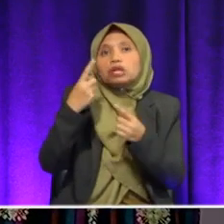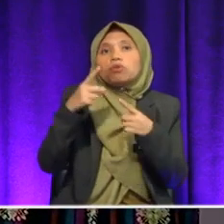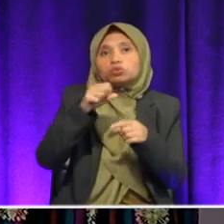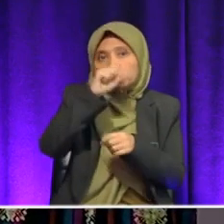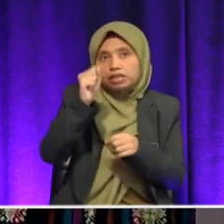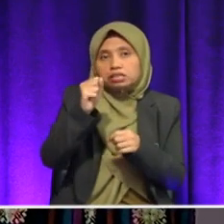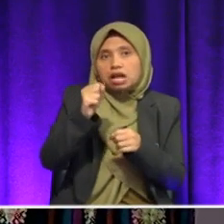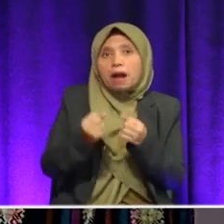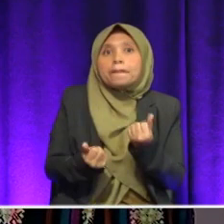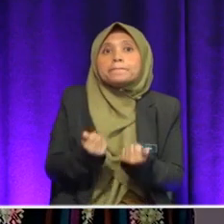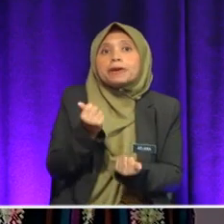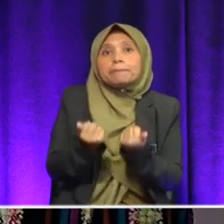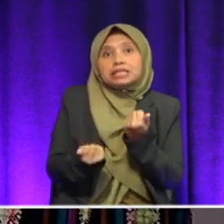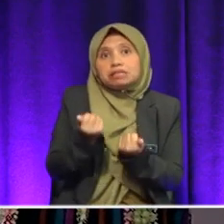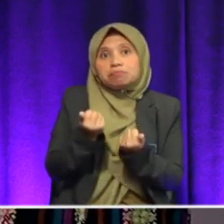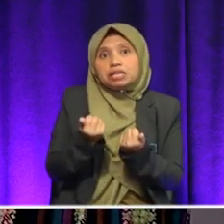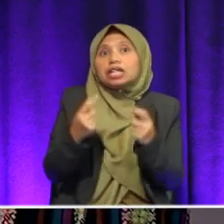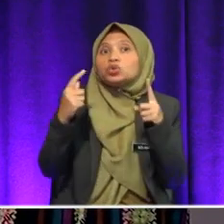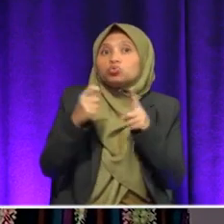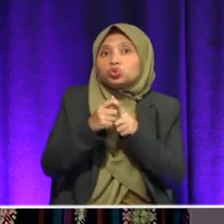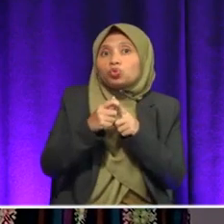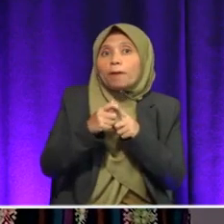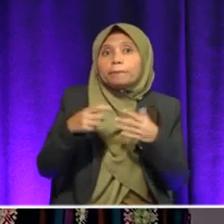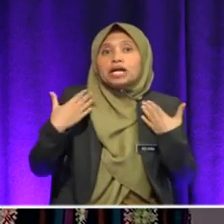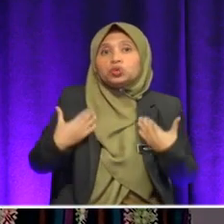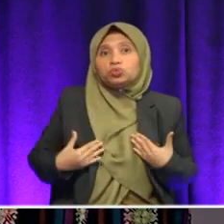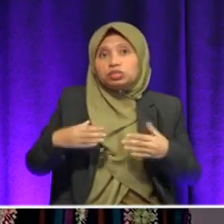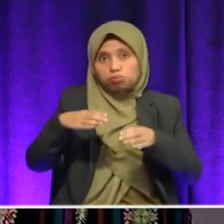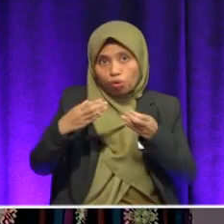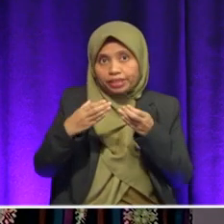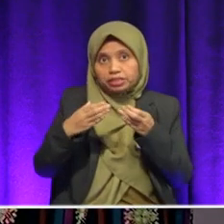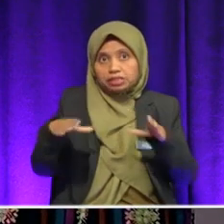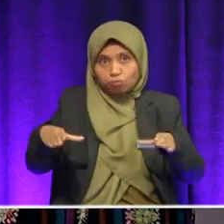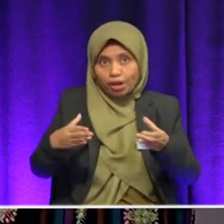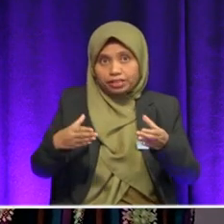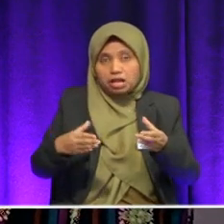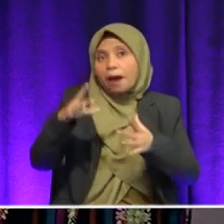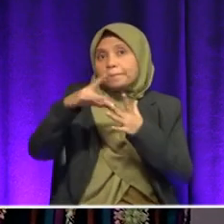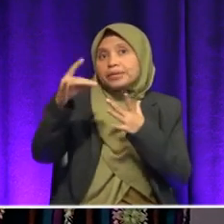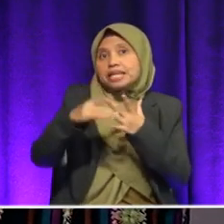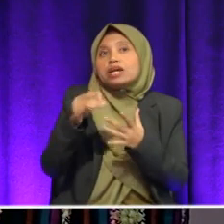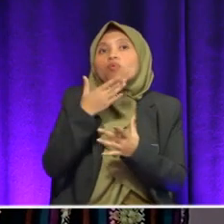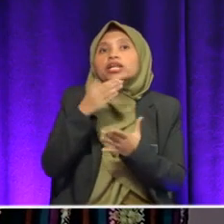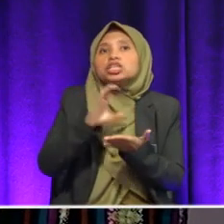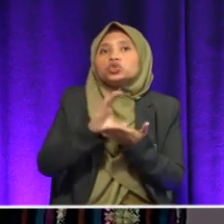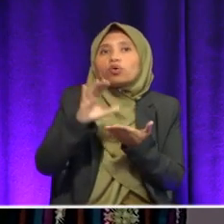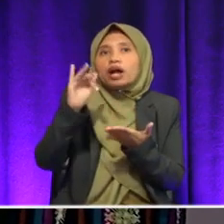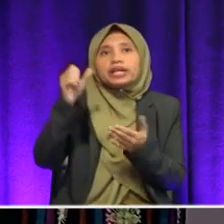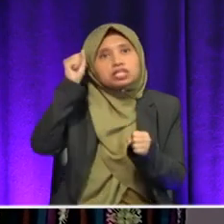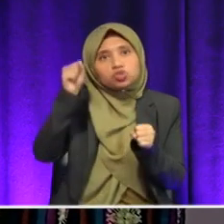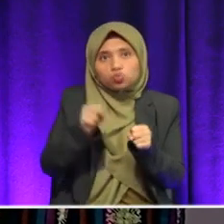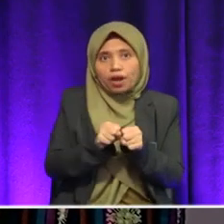kesesuaian dan juga tujuan pakaian itu direka kemudian memilih warna corak yang sesuai dengan bentuk